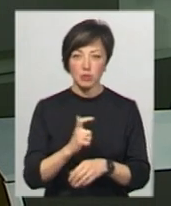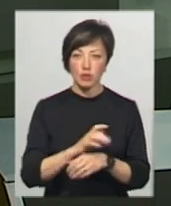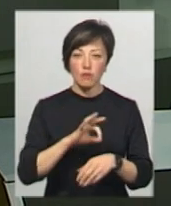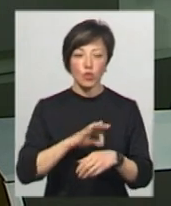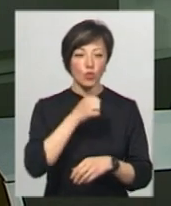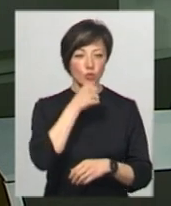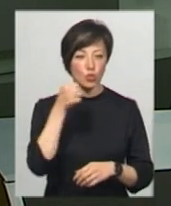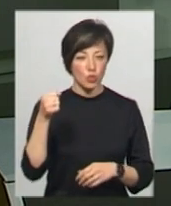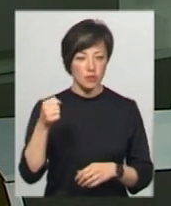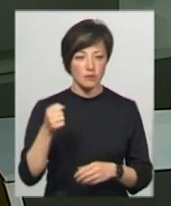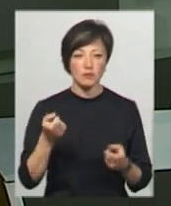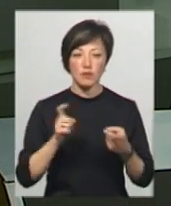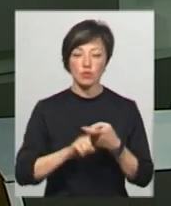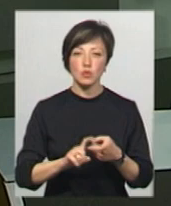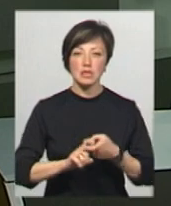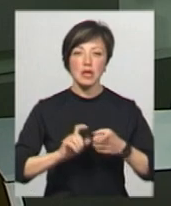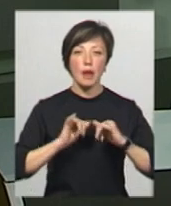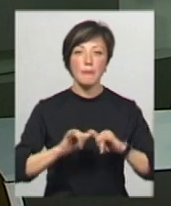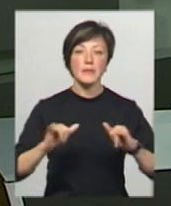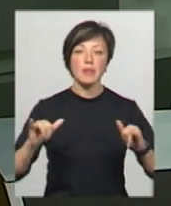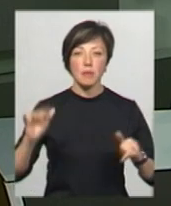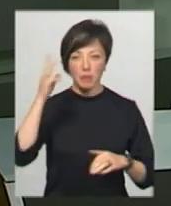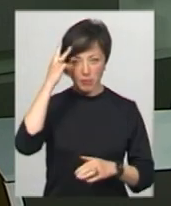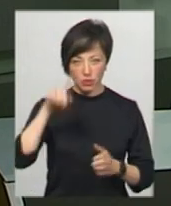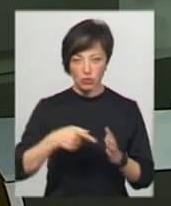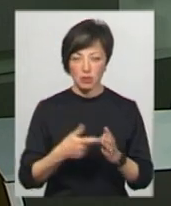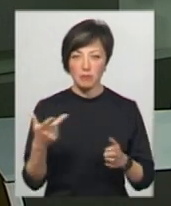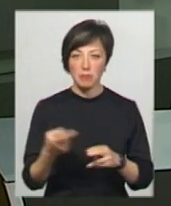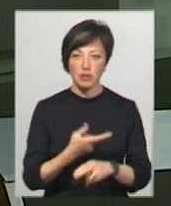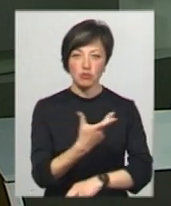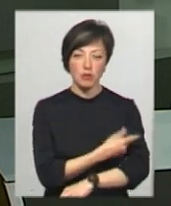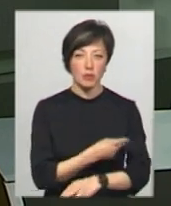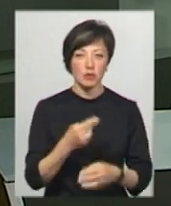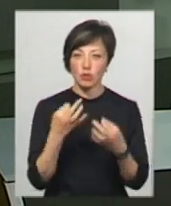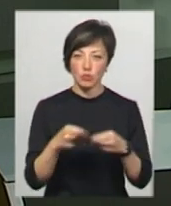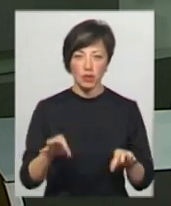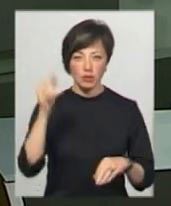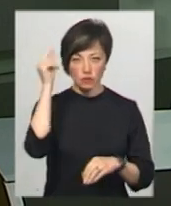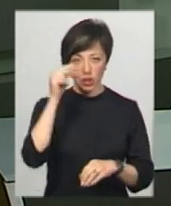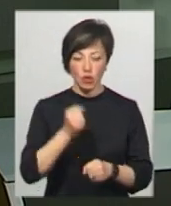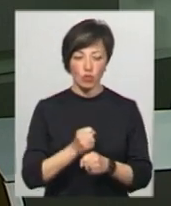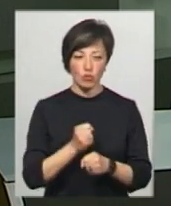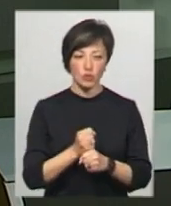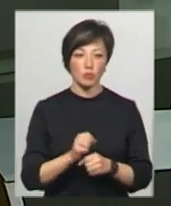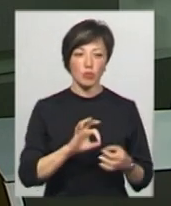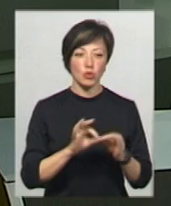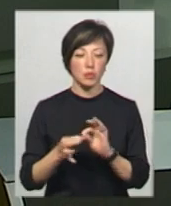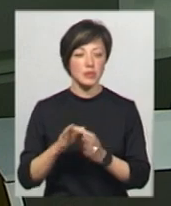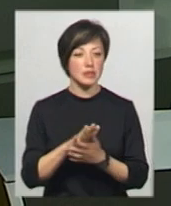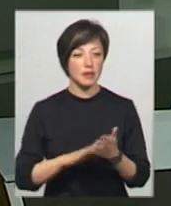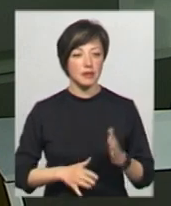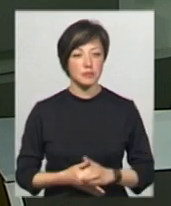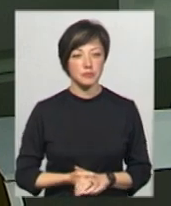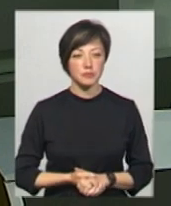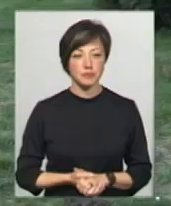хворіють дорослі. У зв'язку з епідемією хмельничани без щеплень від кору не будуть допускатись до навчання та роботи. Подробиці далі у